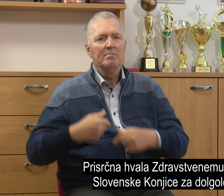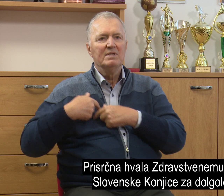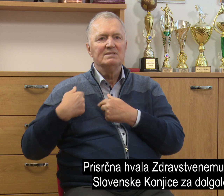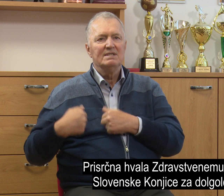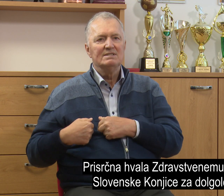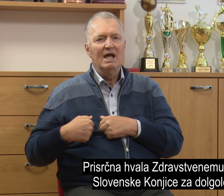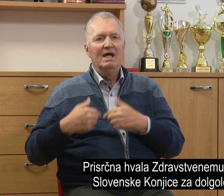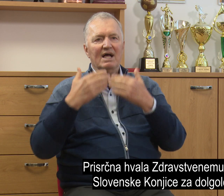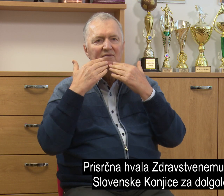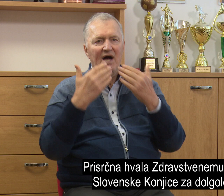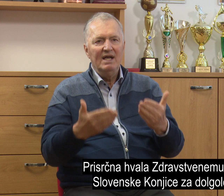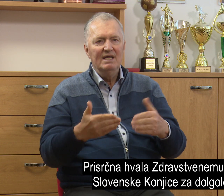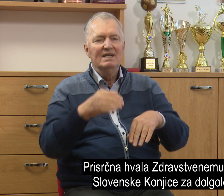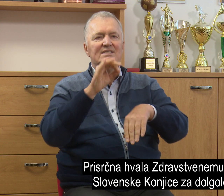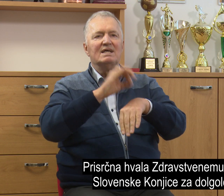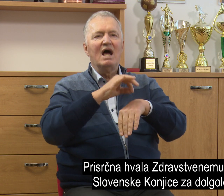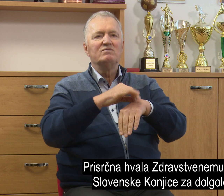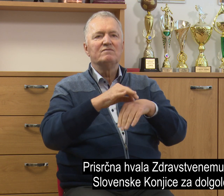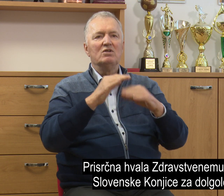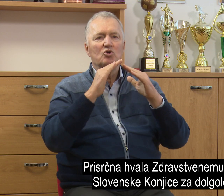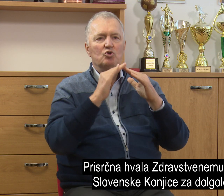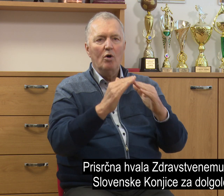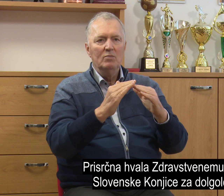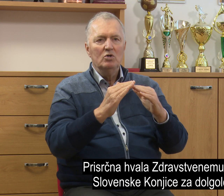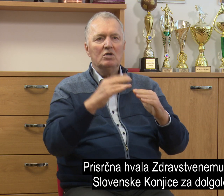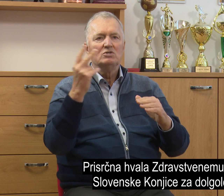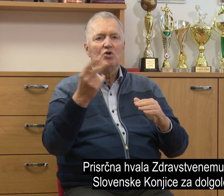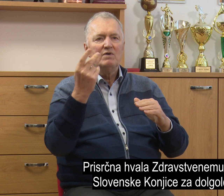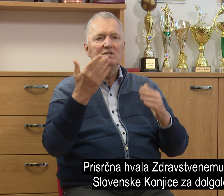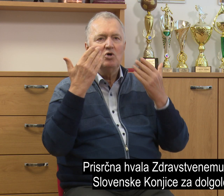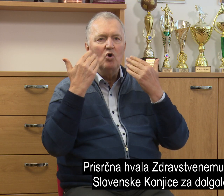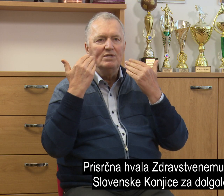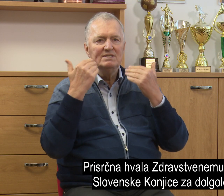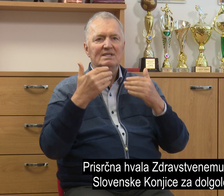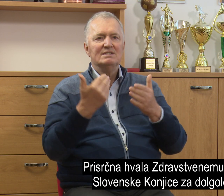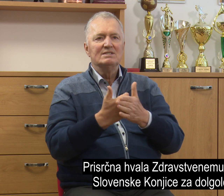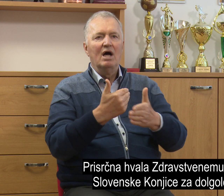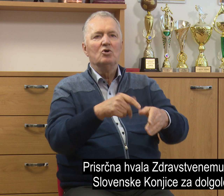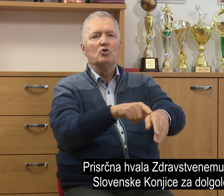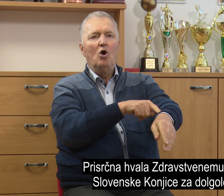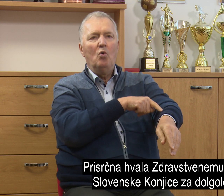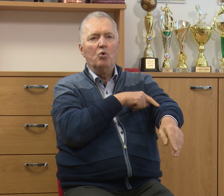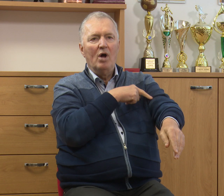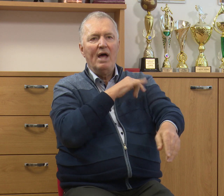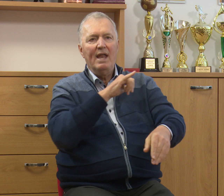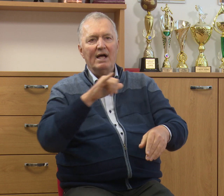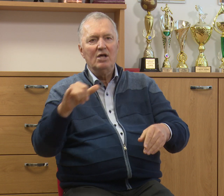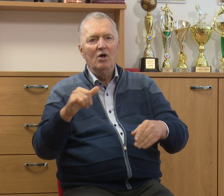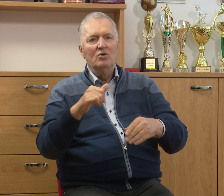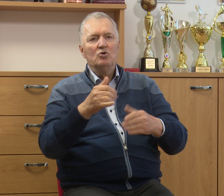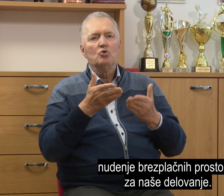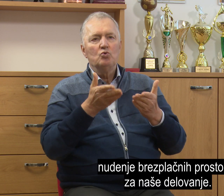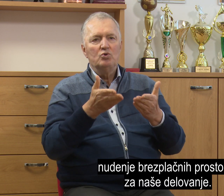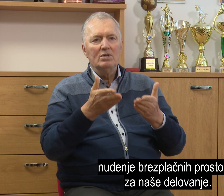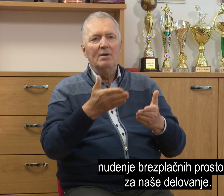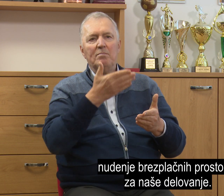Prisrčna hvala Zdravstvenemu domu Slovenske Konjice za dolgoletno nudenje brezplačnih